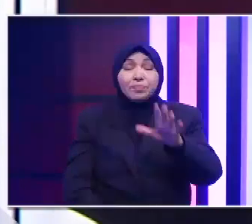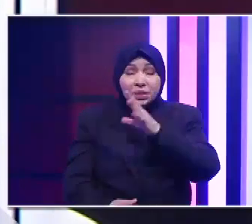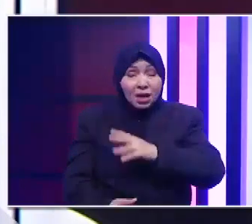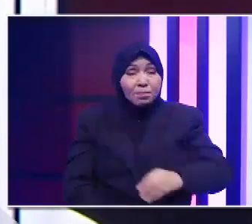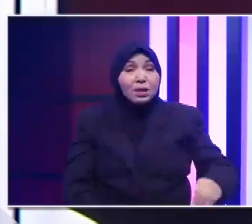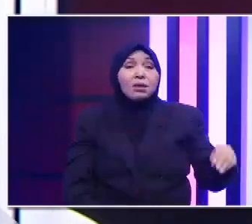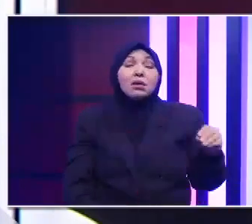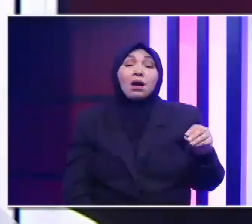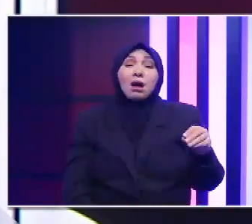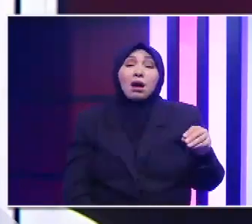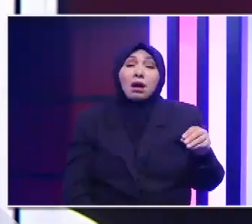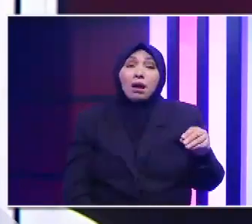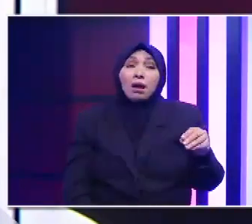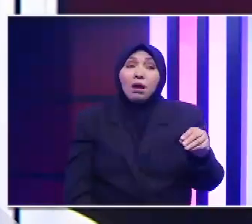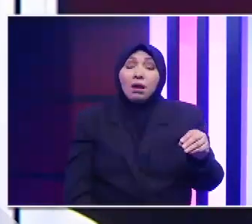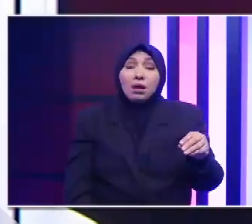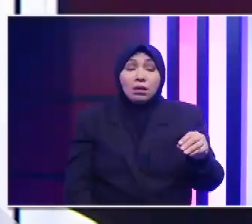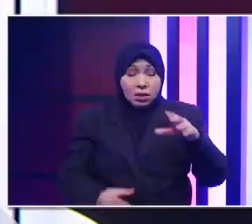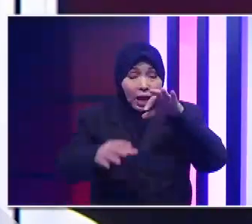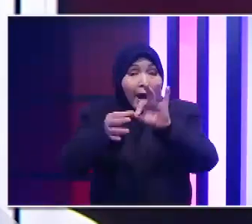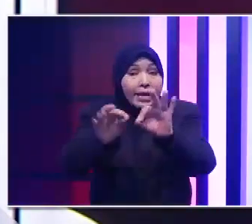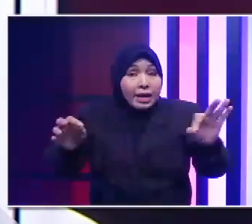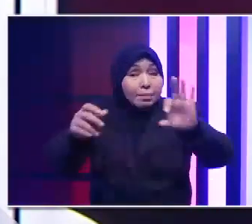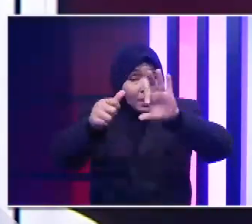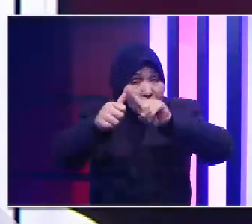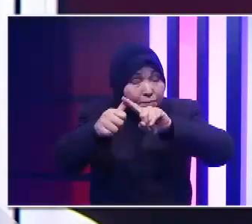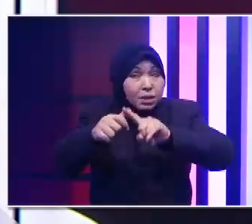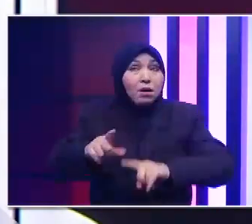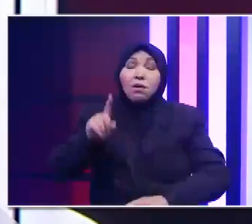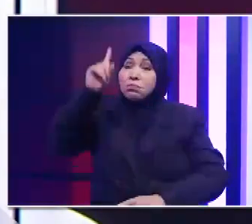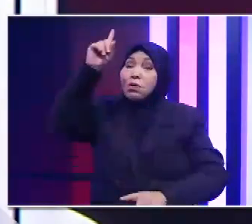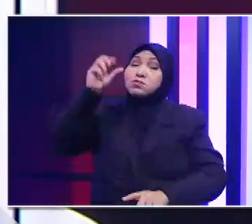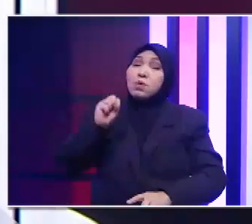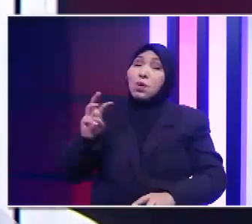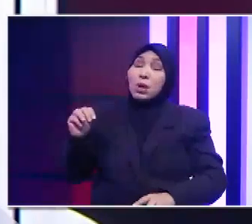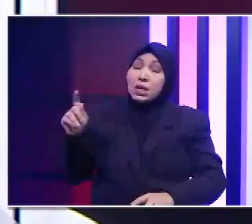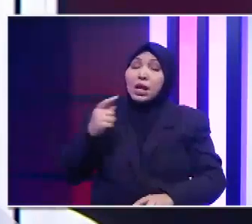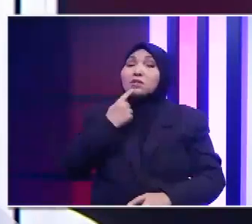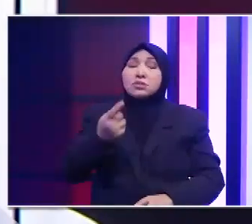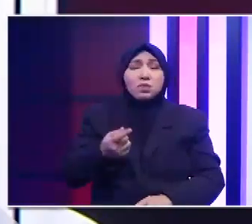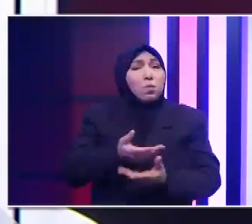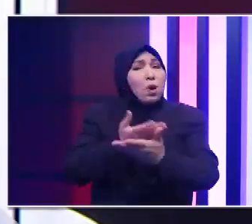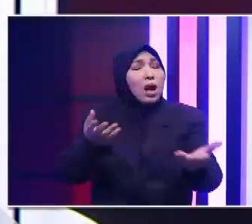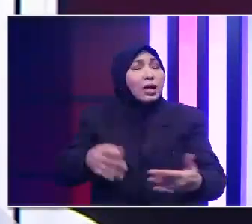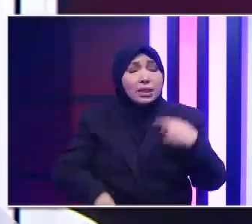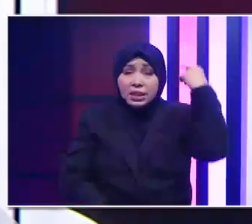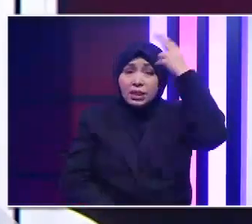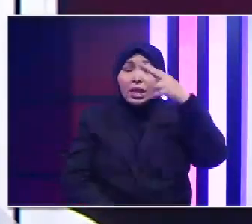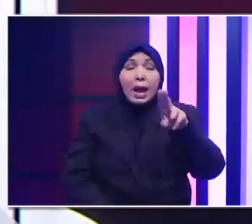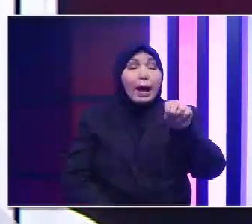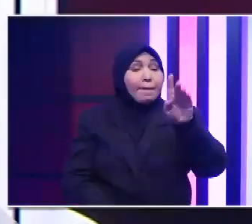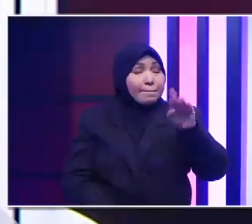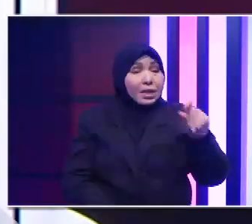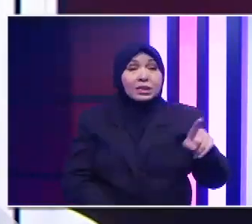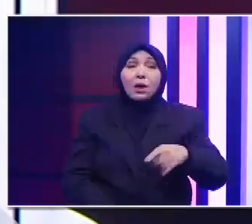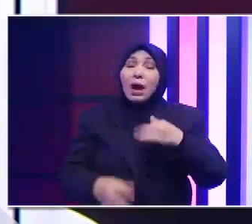ideologi alright Hai di dalam baik yang pertama Allah subhanahuwata'ala menyebut wahai nabi jadi fliptop ini